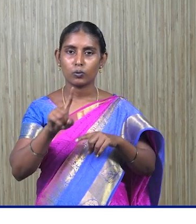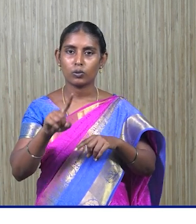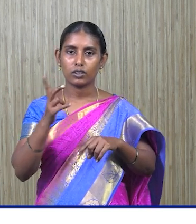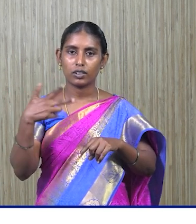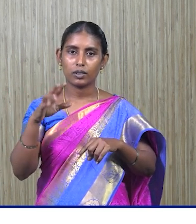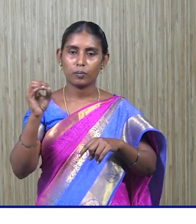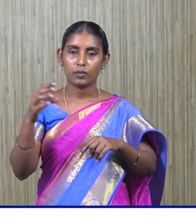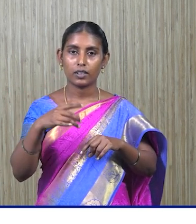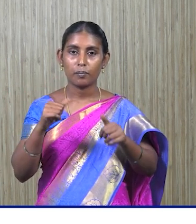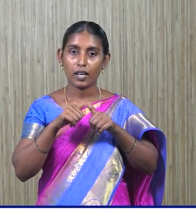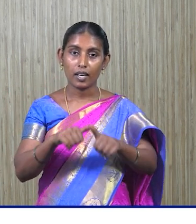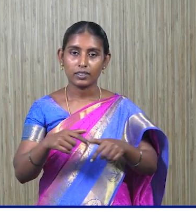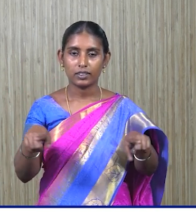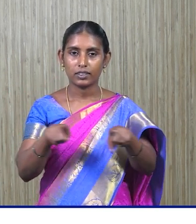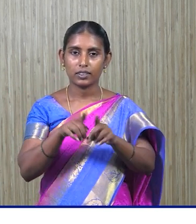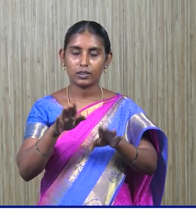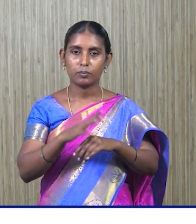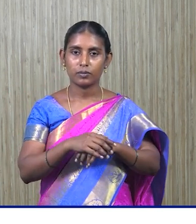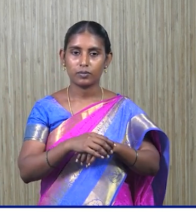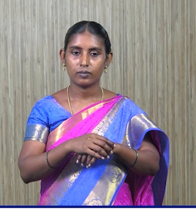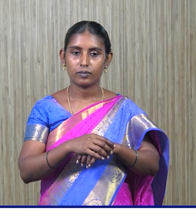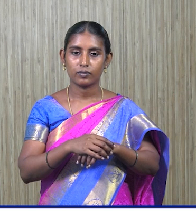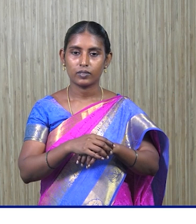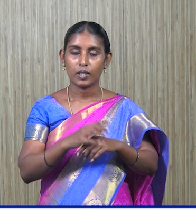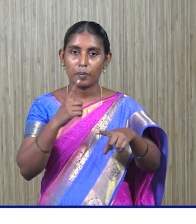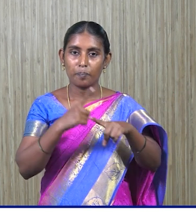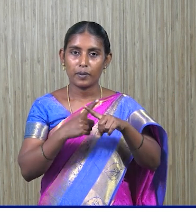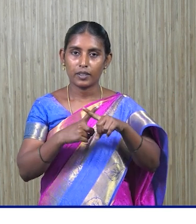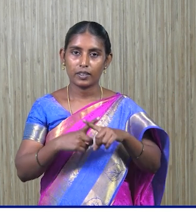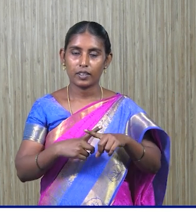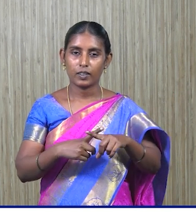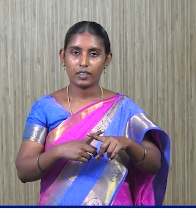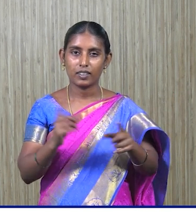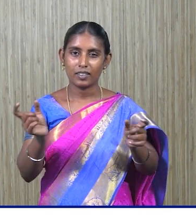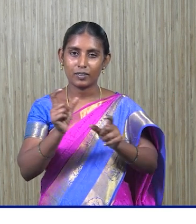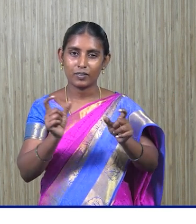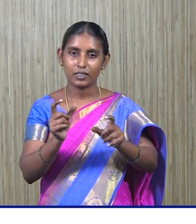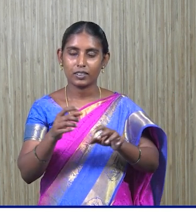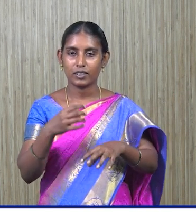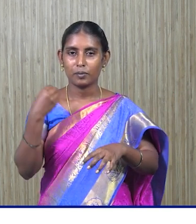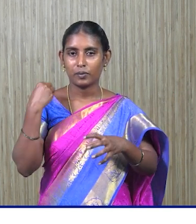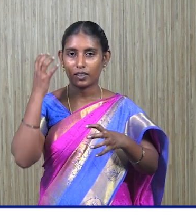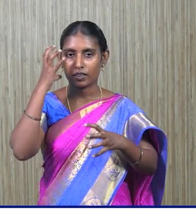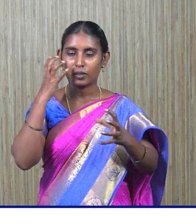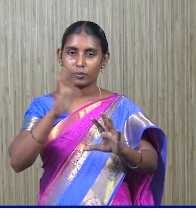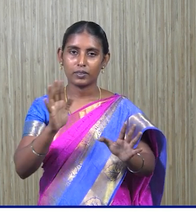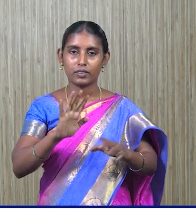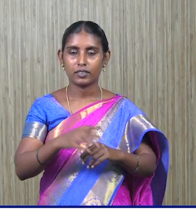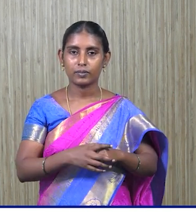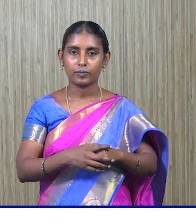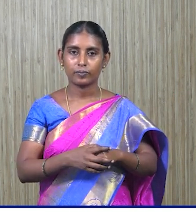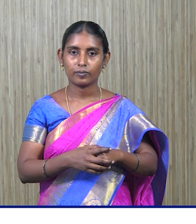மதிப்பு சமமாக உள்ளது. ஆகவே பெருக்கலில் நம் வரிசையை கருத்தில் கொண்ட தேவையில்லை. அப்போது முழு எண்களின் கூட்டல் மற்றும்